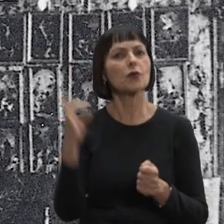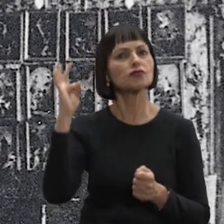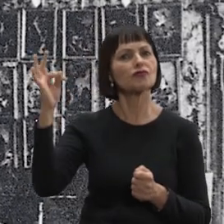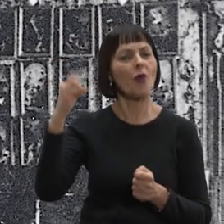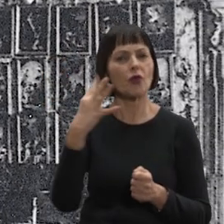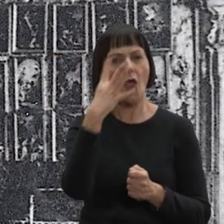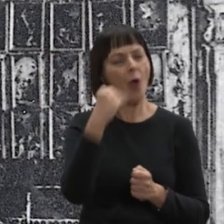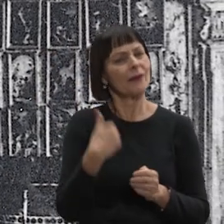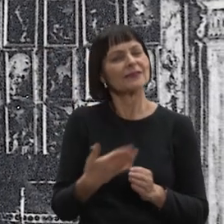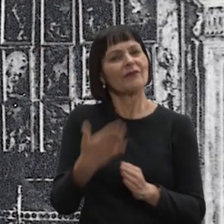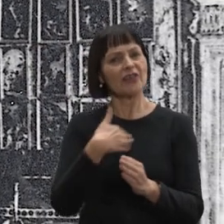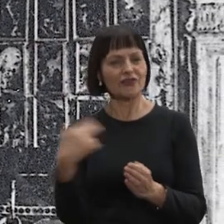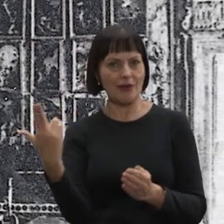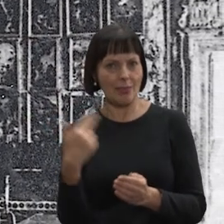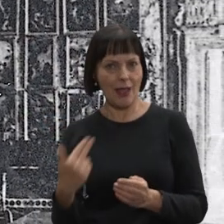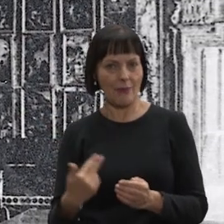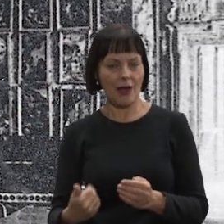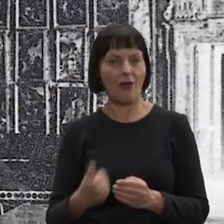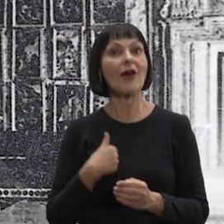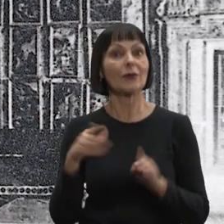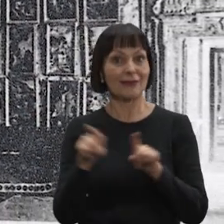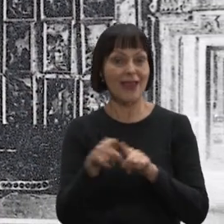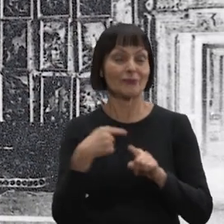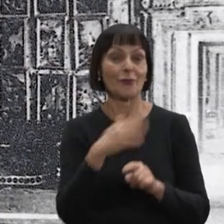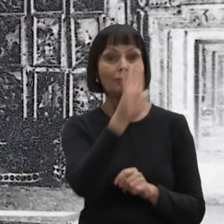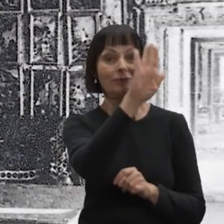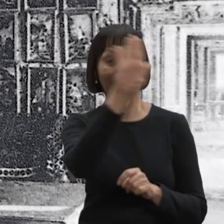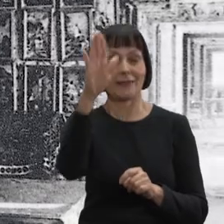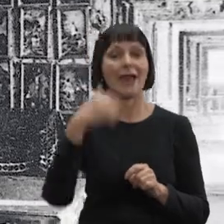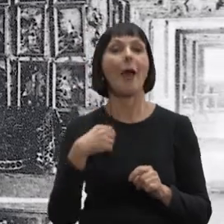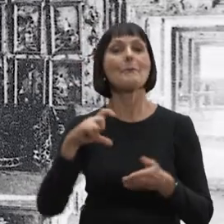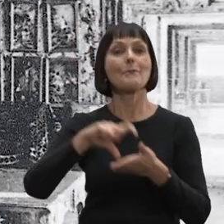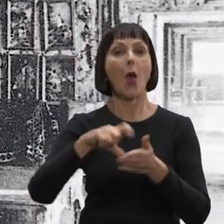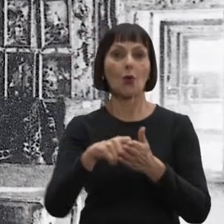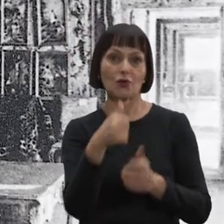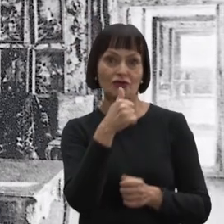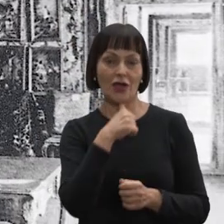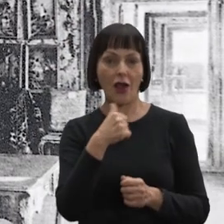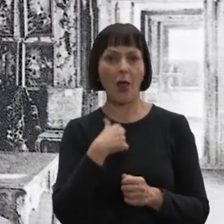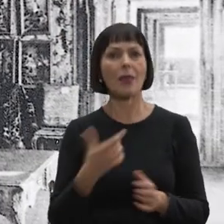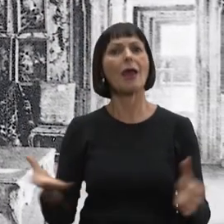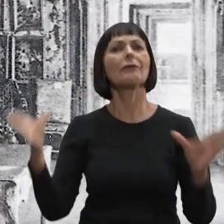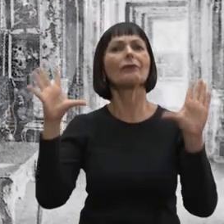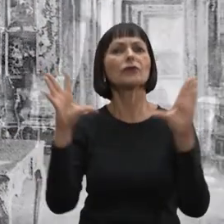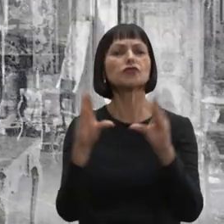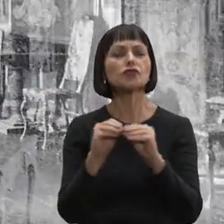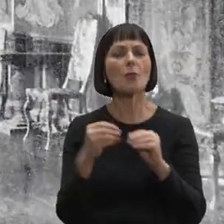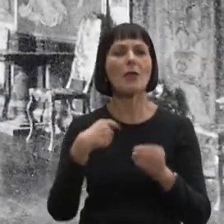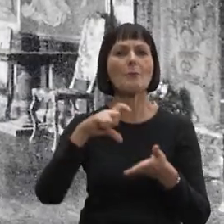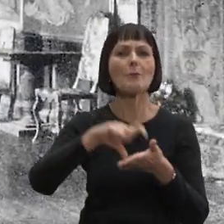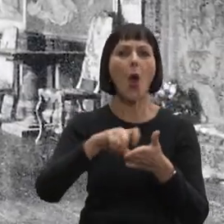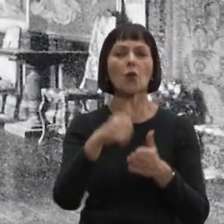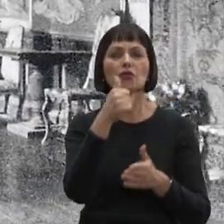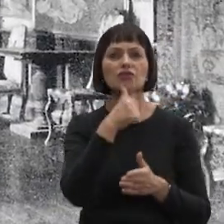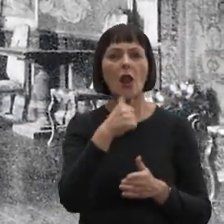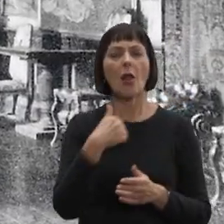szereg obrazów z wcześniejszych lat, które zawisły na ścianach Pokoju Zielonego. Łącznie w